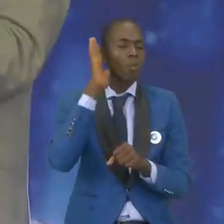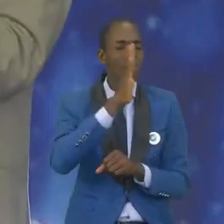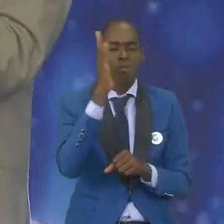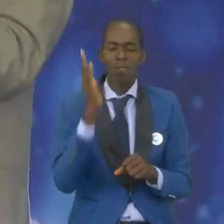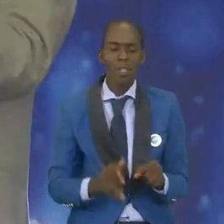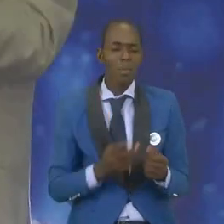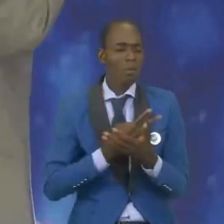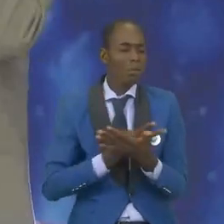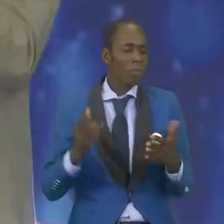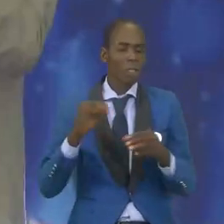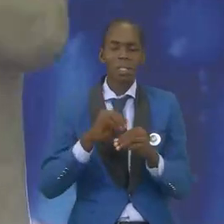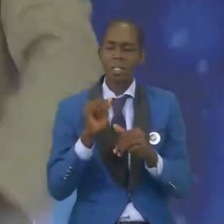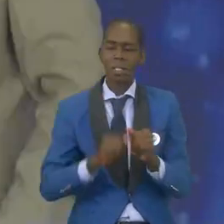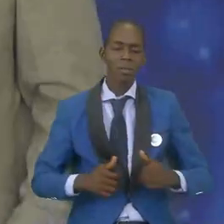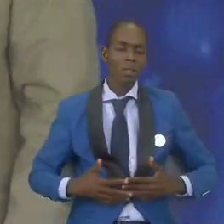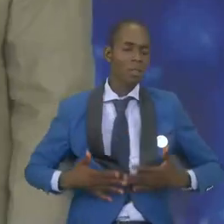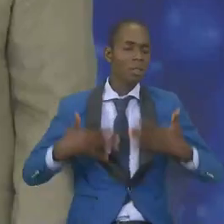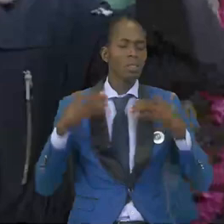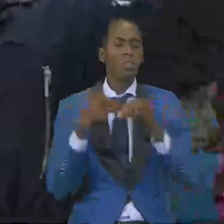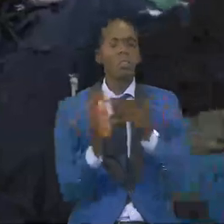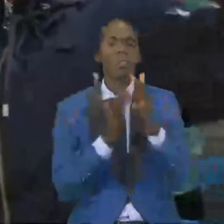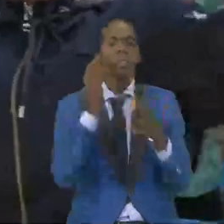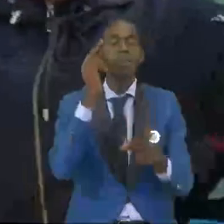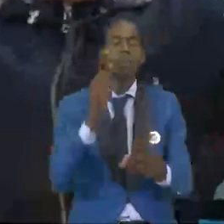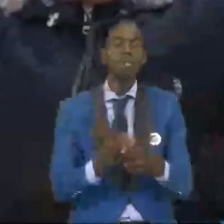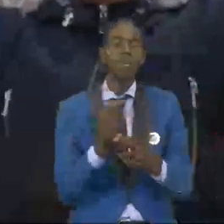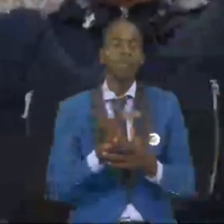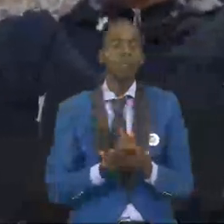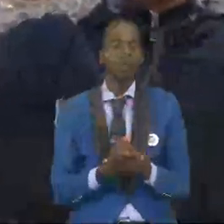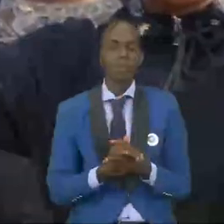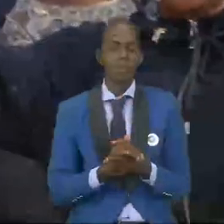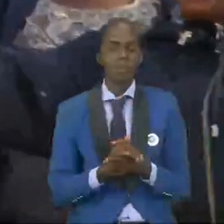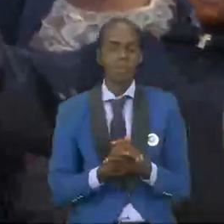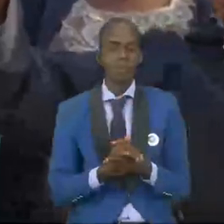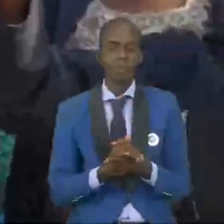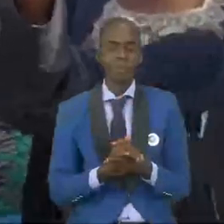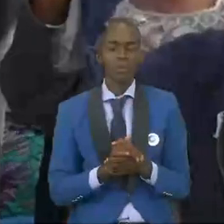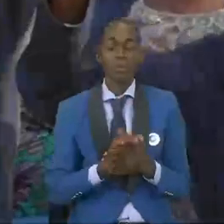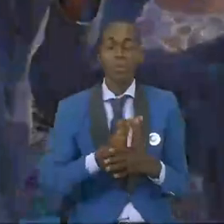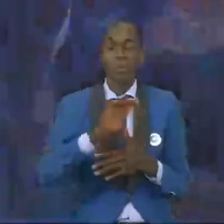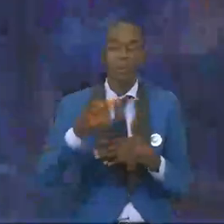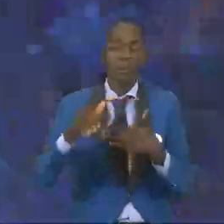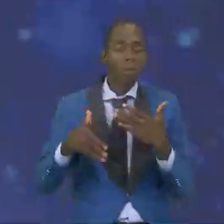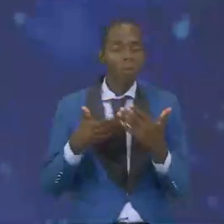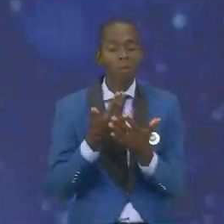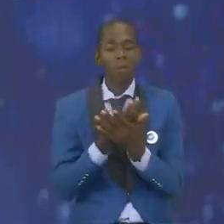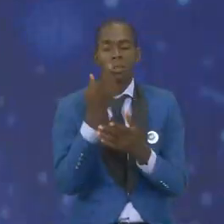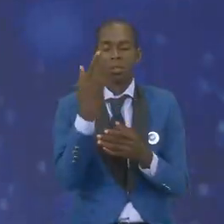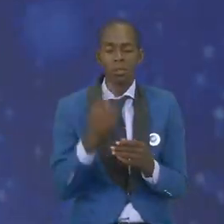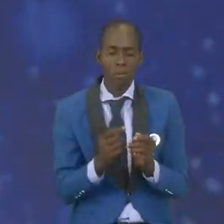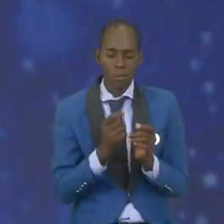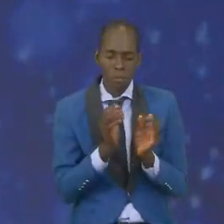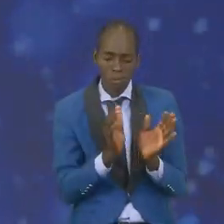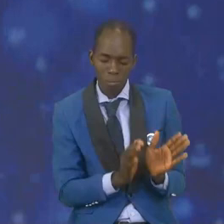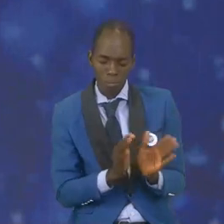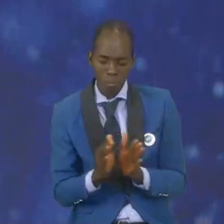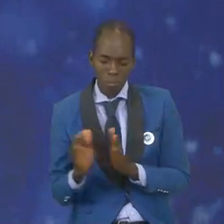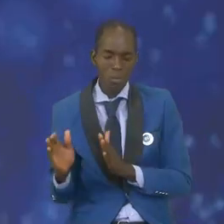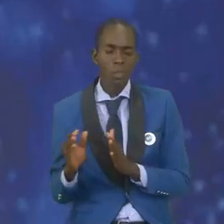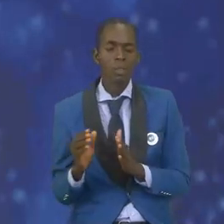puissance, ta protection, ta promesse ne faillisse jamais dans chaque vie au nom de Jésus.